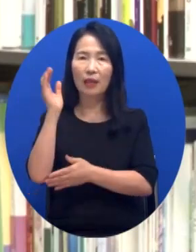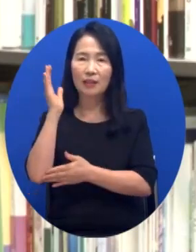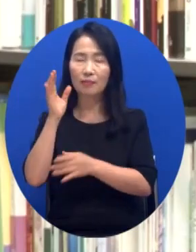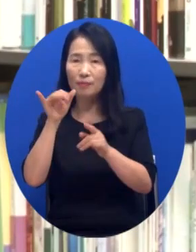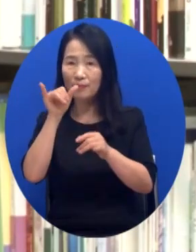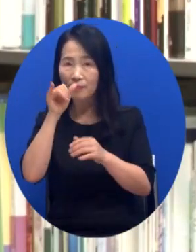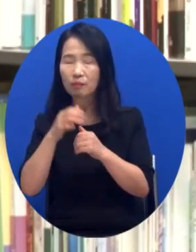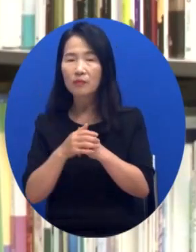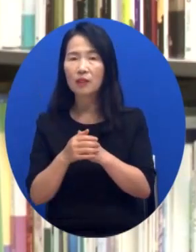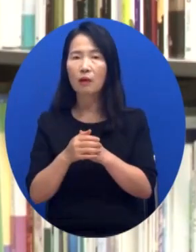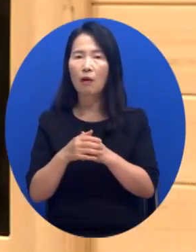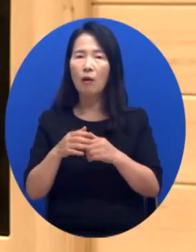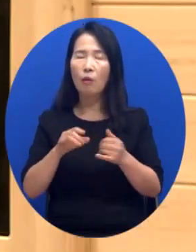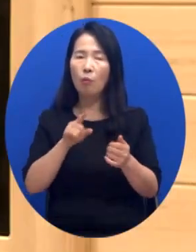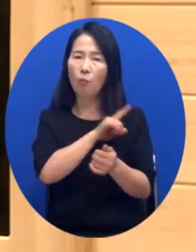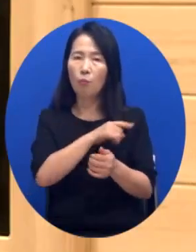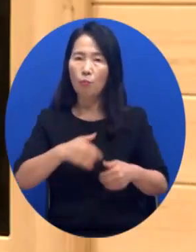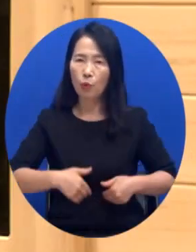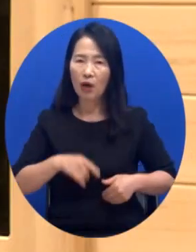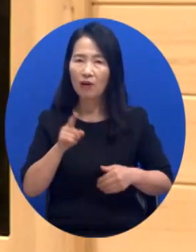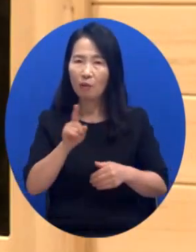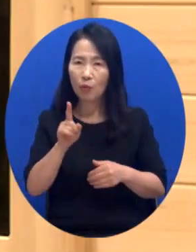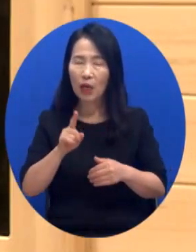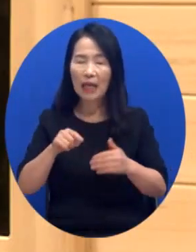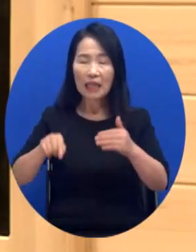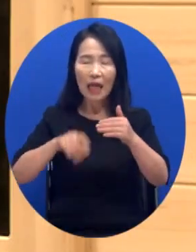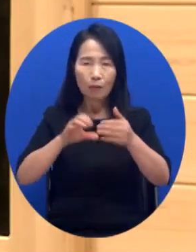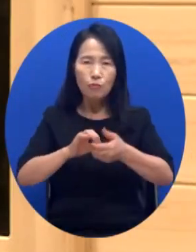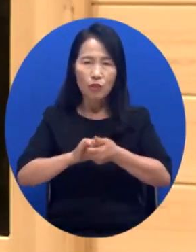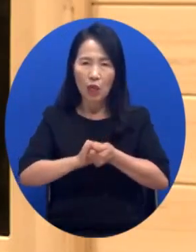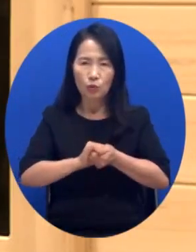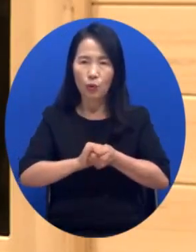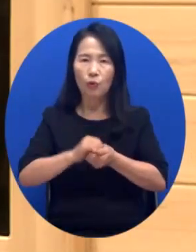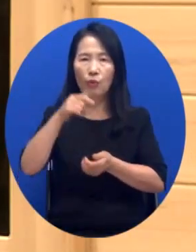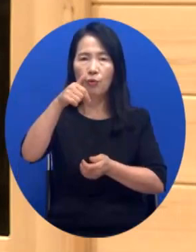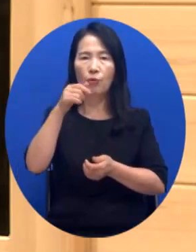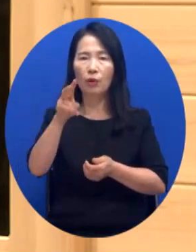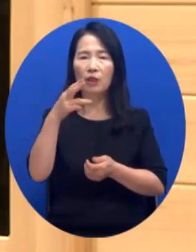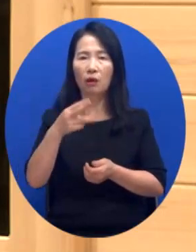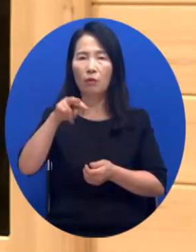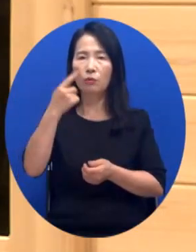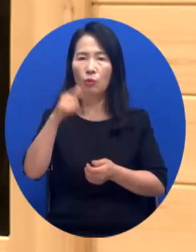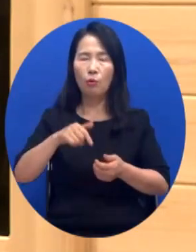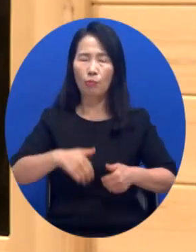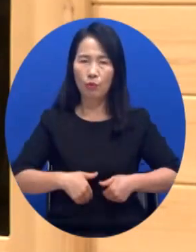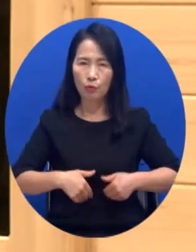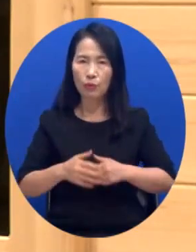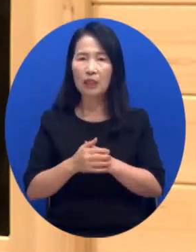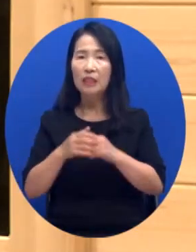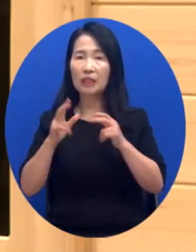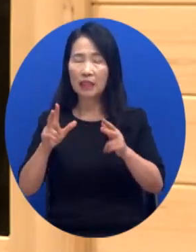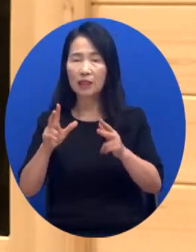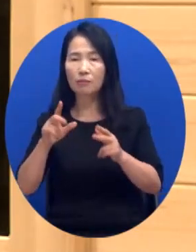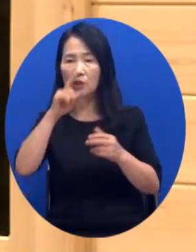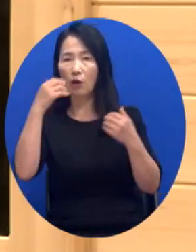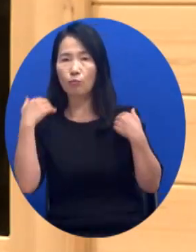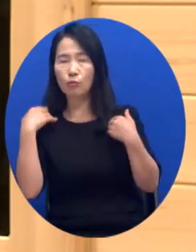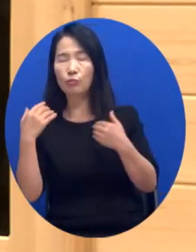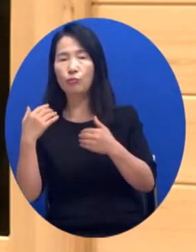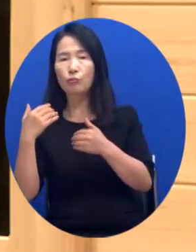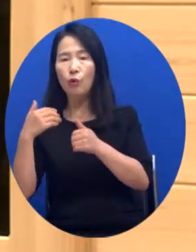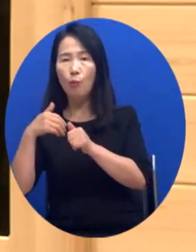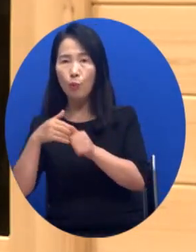가장 필요한 건 뭐라고 생각하십니까? 내부의 결속이라고 봅니다. 지금도 관선 이사가 이제 떠나려고